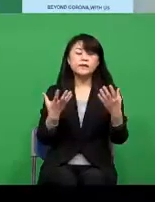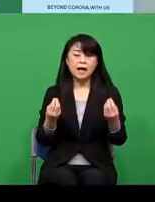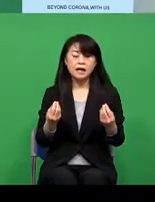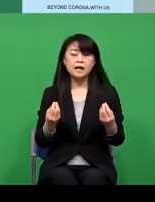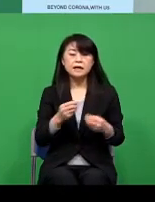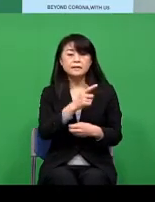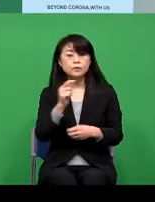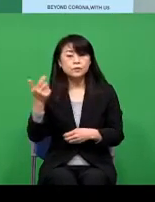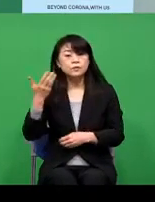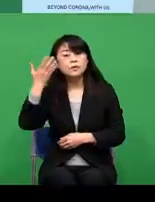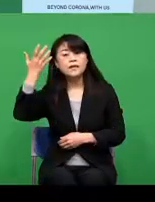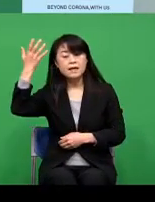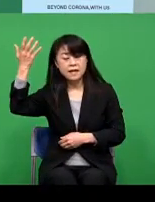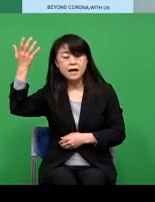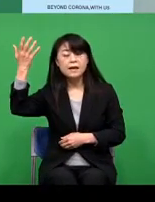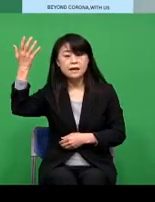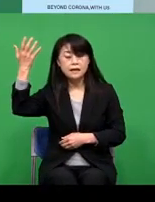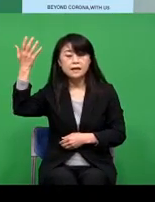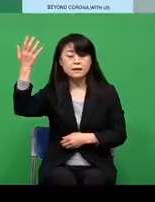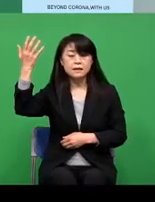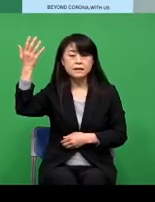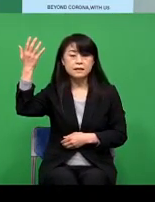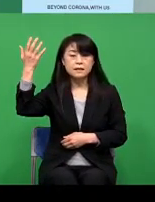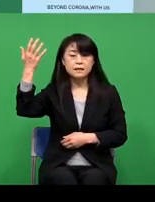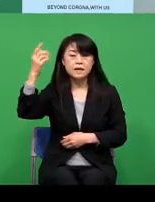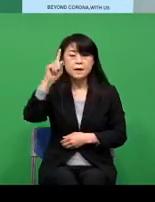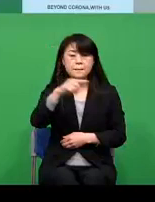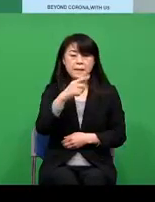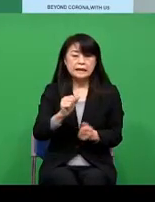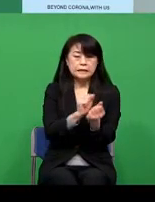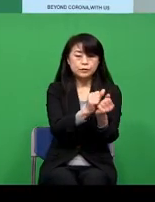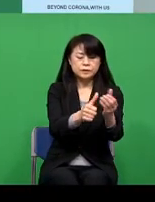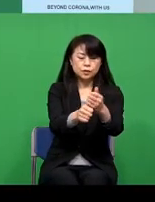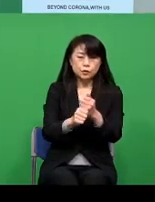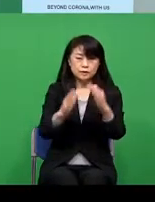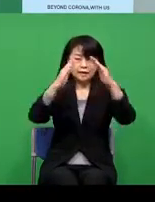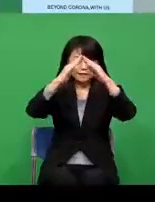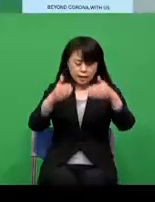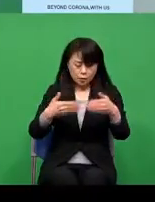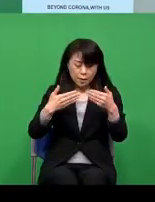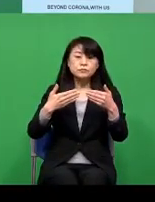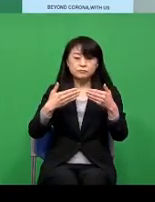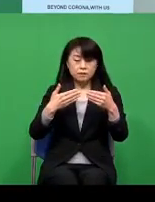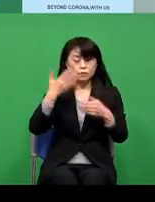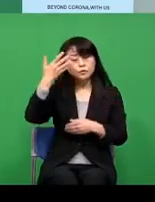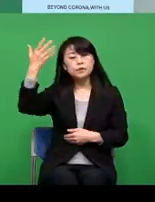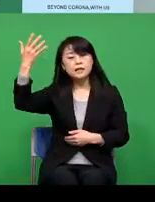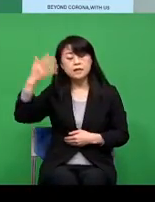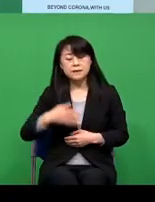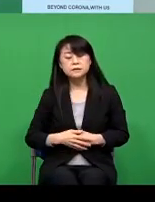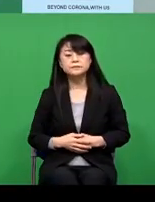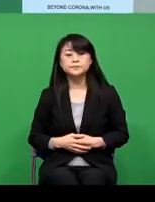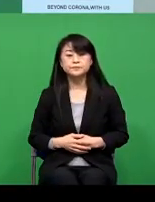あ、等々の想定でですね、まあ、人質を取って立てこもるといったような事態を想定している